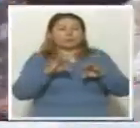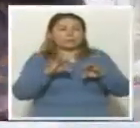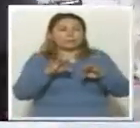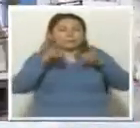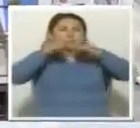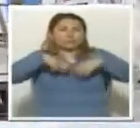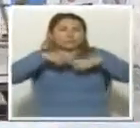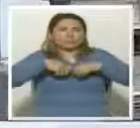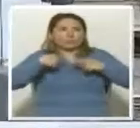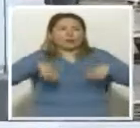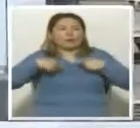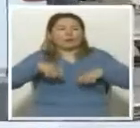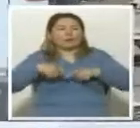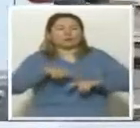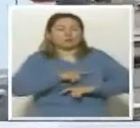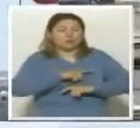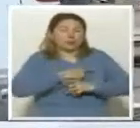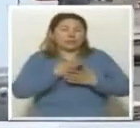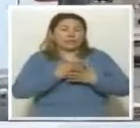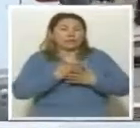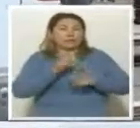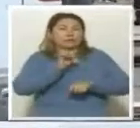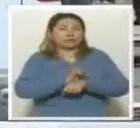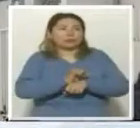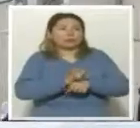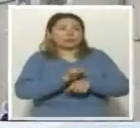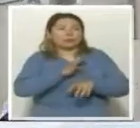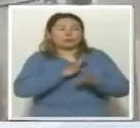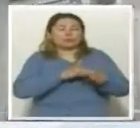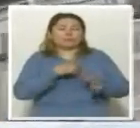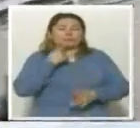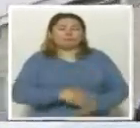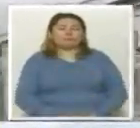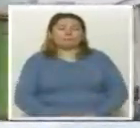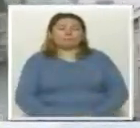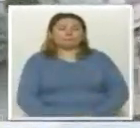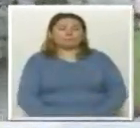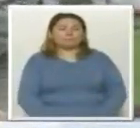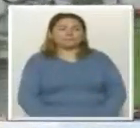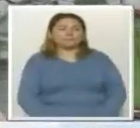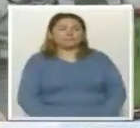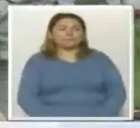тексеру және тауарларды жеткізуді уақытша тоқтату басталуы мүмкін. Гүлайна Мерген, Ибрагим Иманғазиев, жаңалықтар.